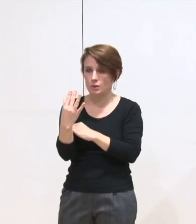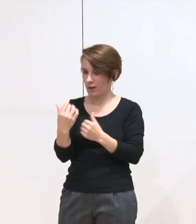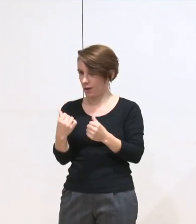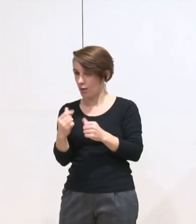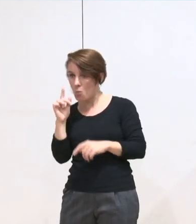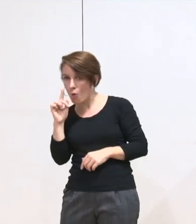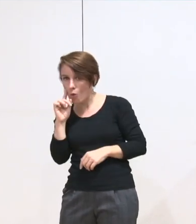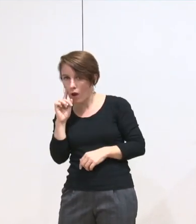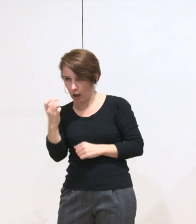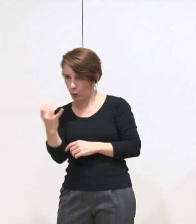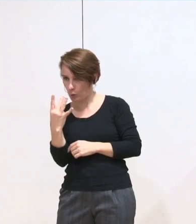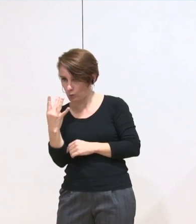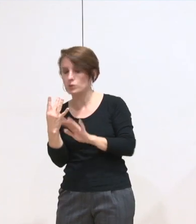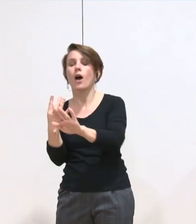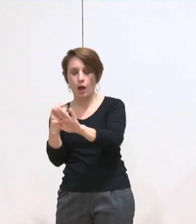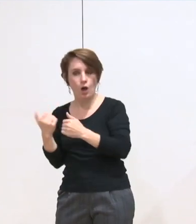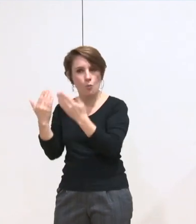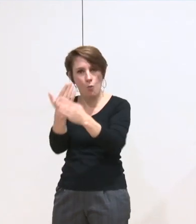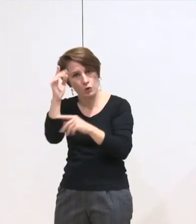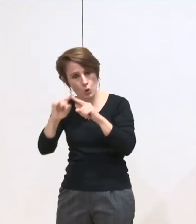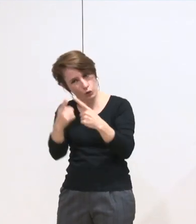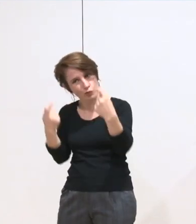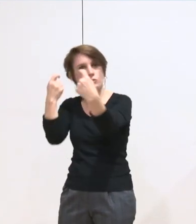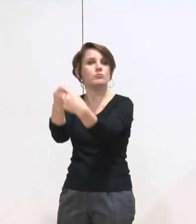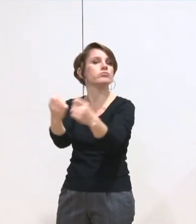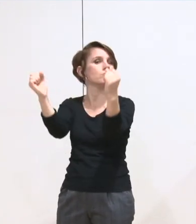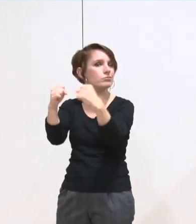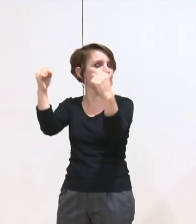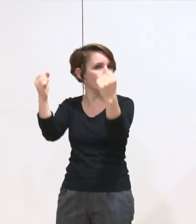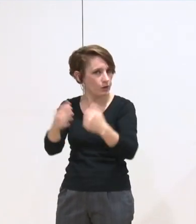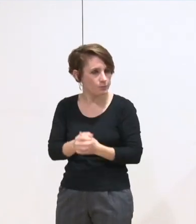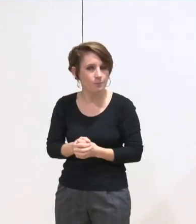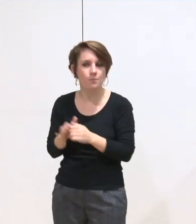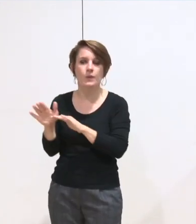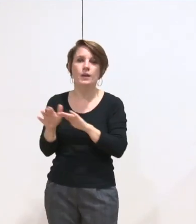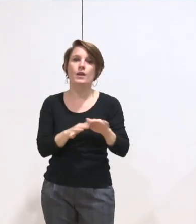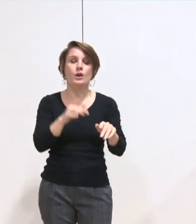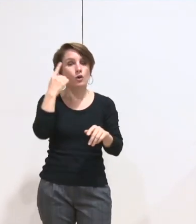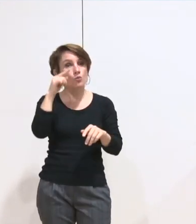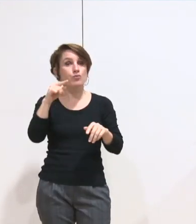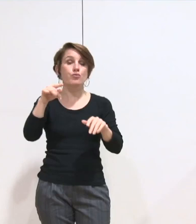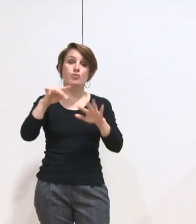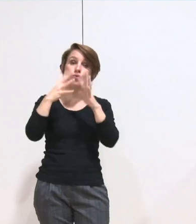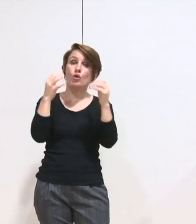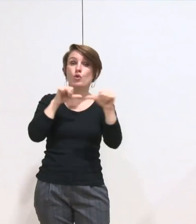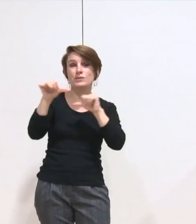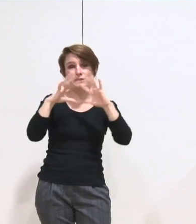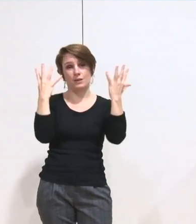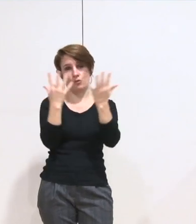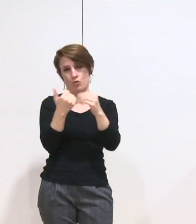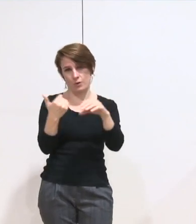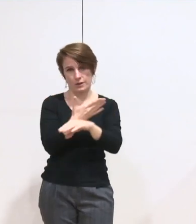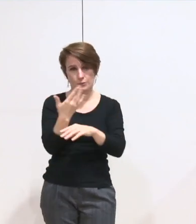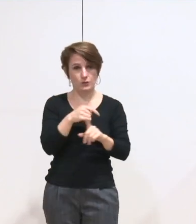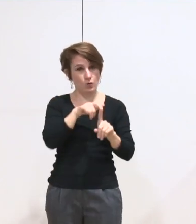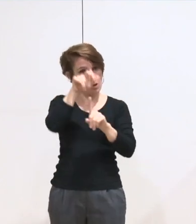pourra convenir. Sur le dispositif global, je vais y venir, il y a une personne qui est à disposition,